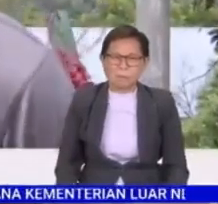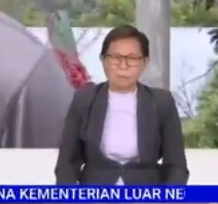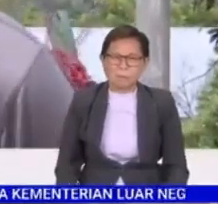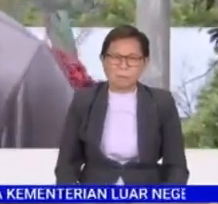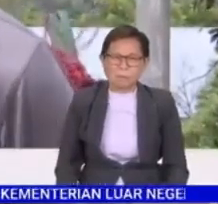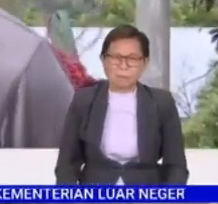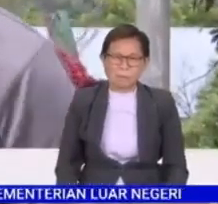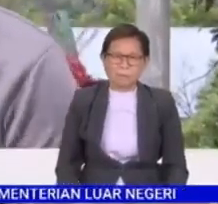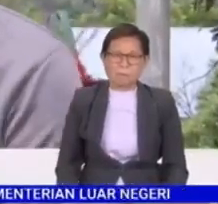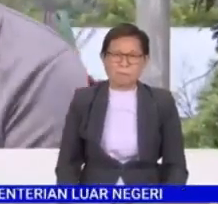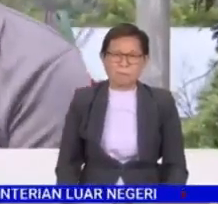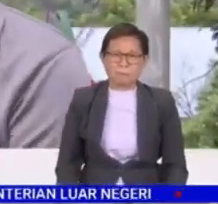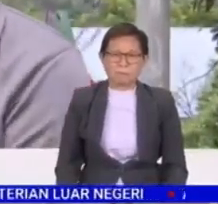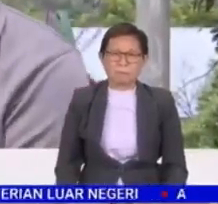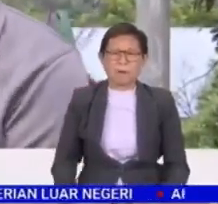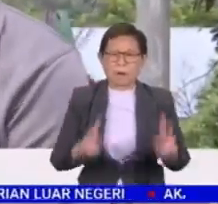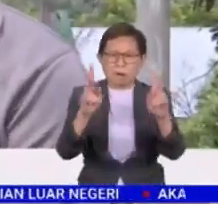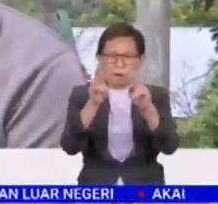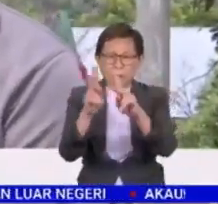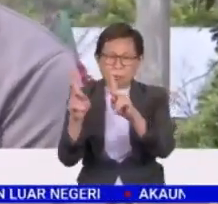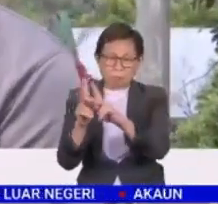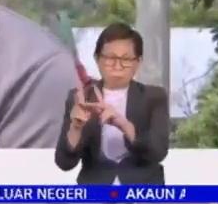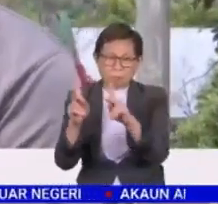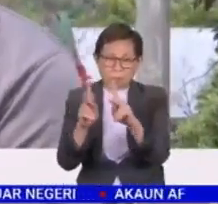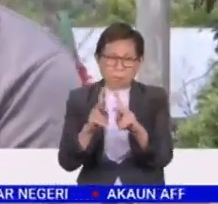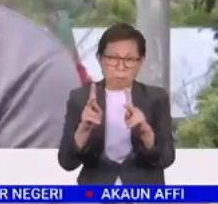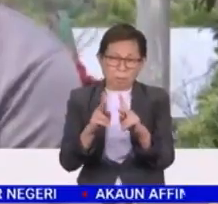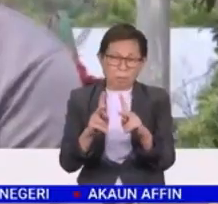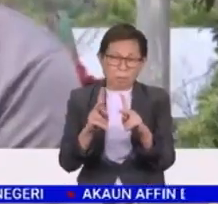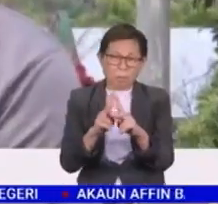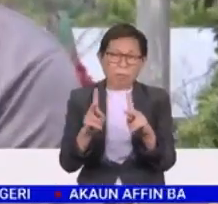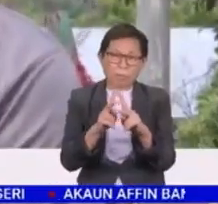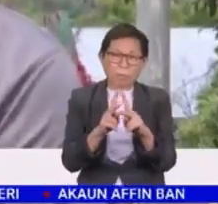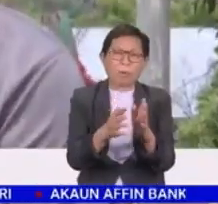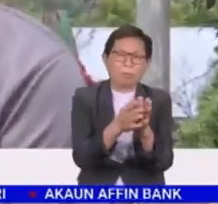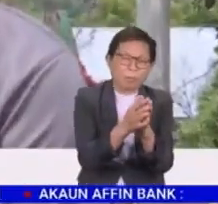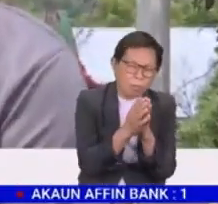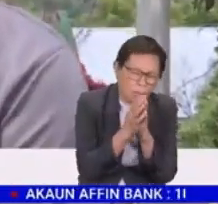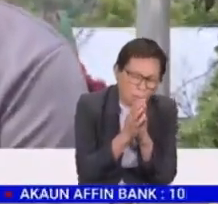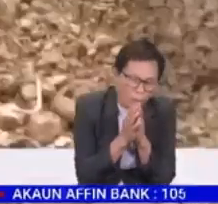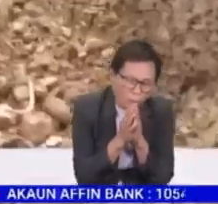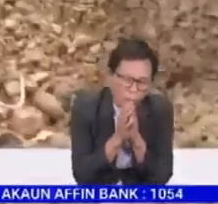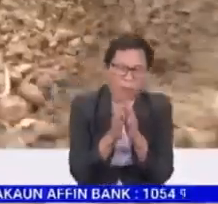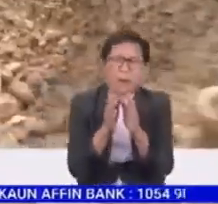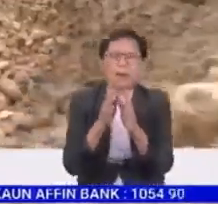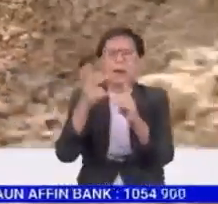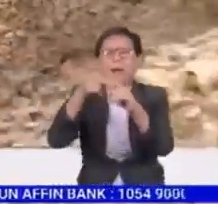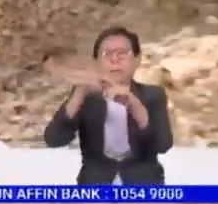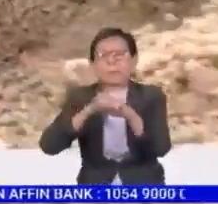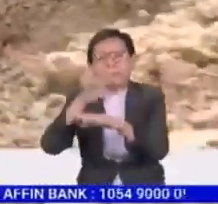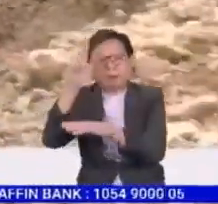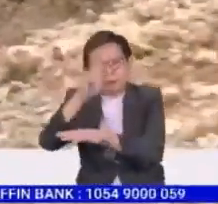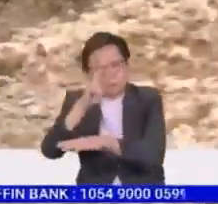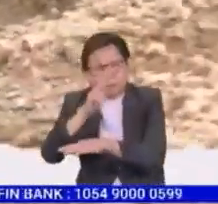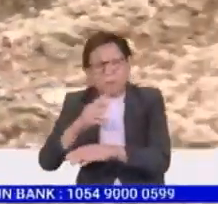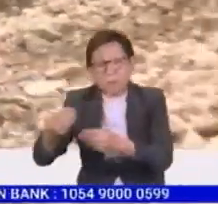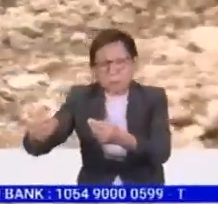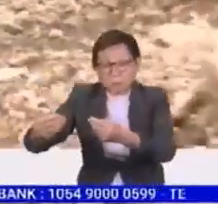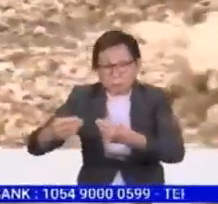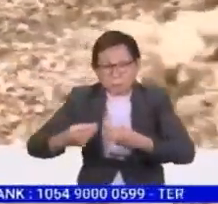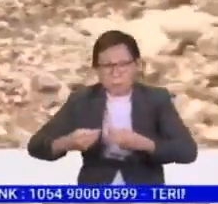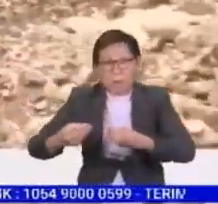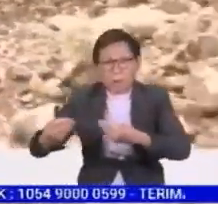penduduk Kampung ini merayu kepada kerajaan supaya diberi